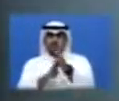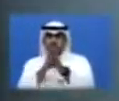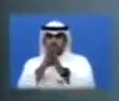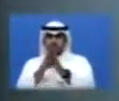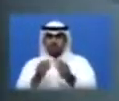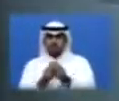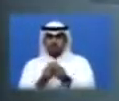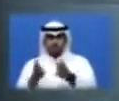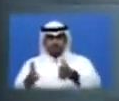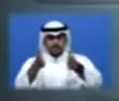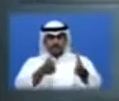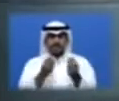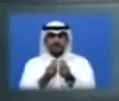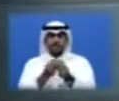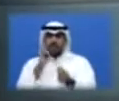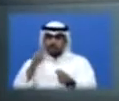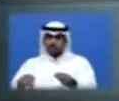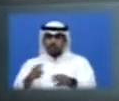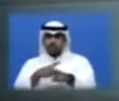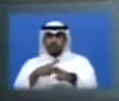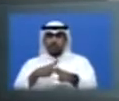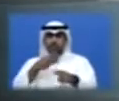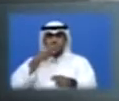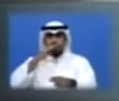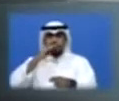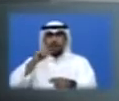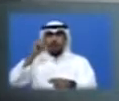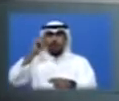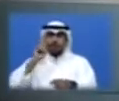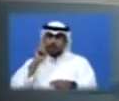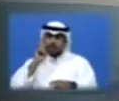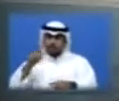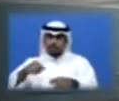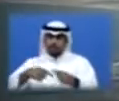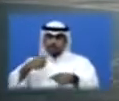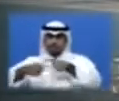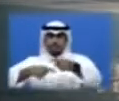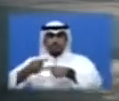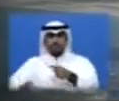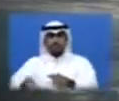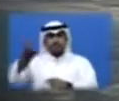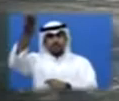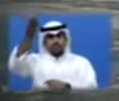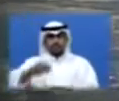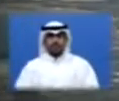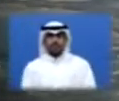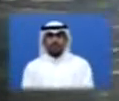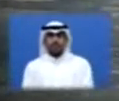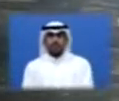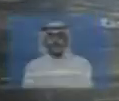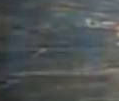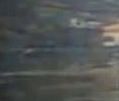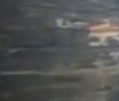والتنموي، وإضافة لصورة الكويت التي كانت وستظل بإذن الله ناصعة